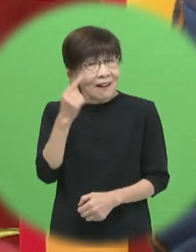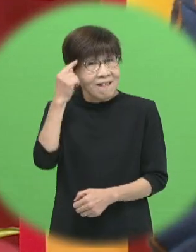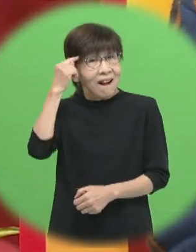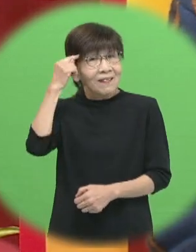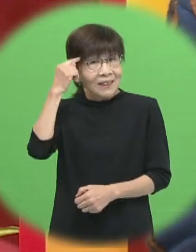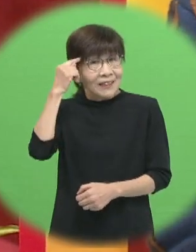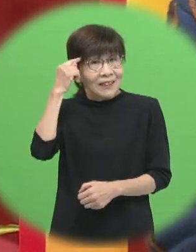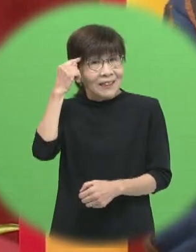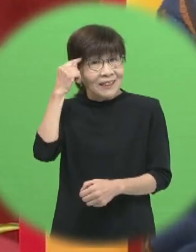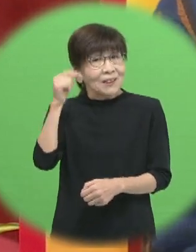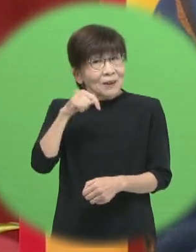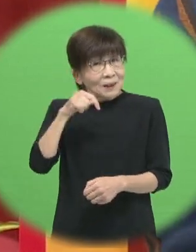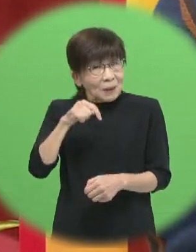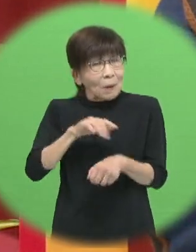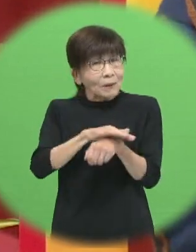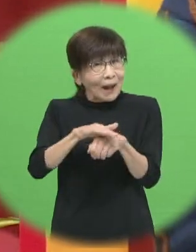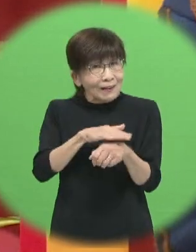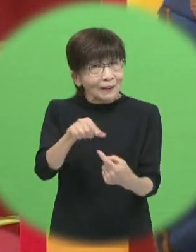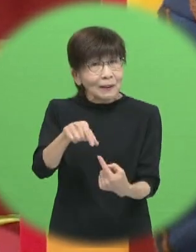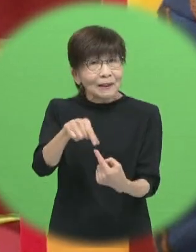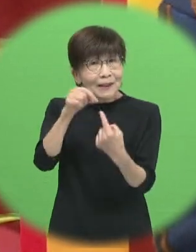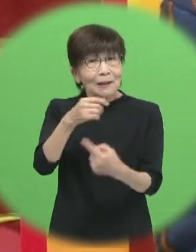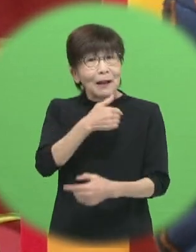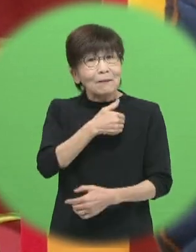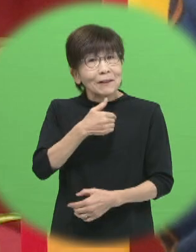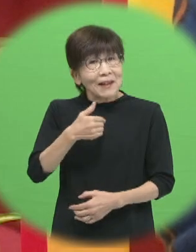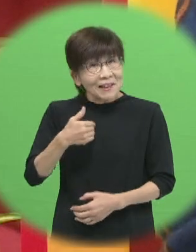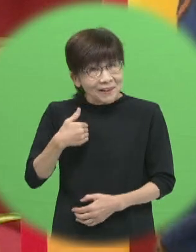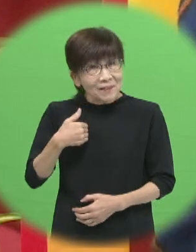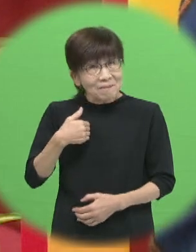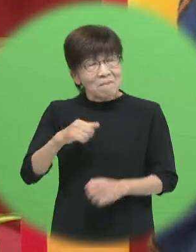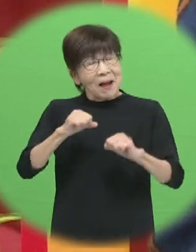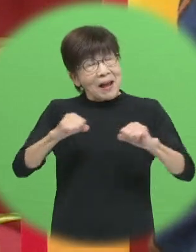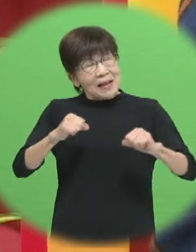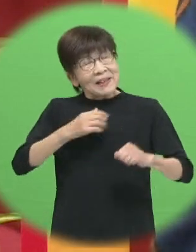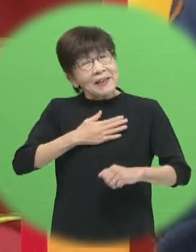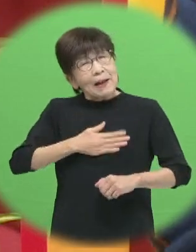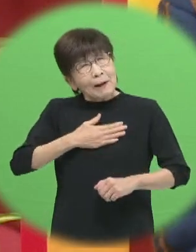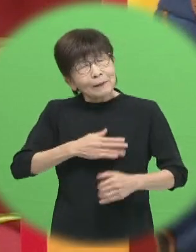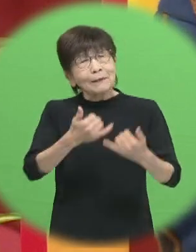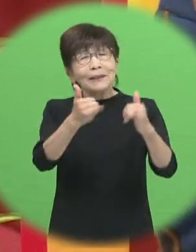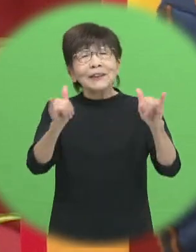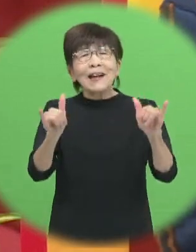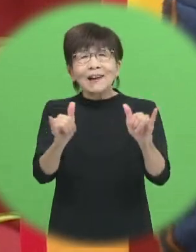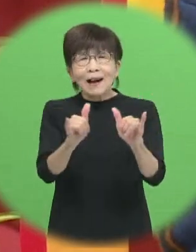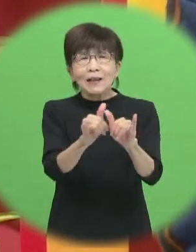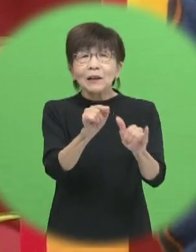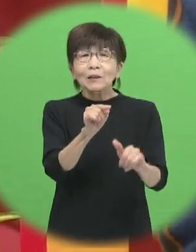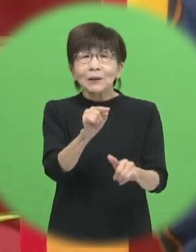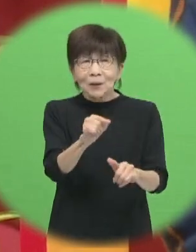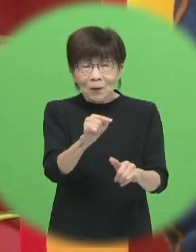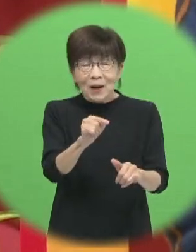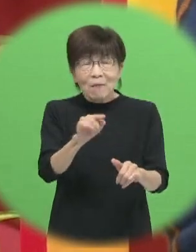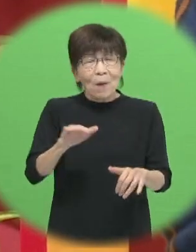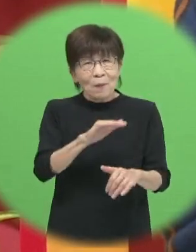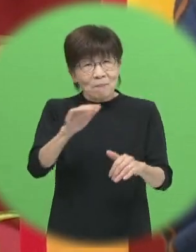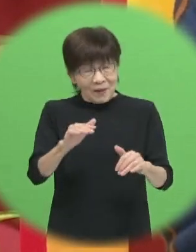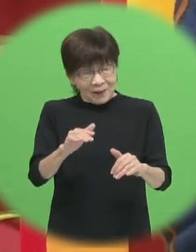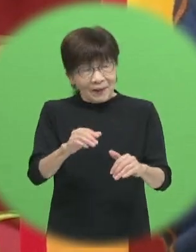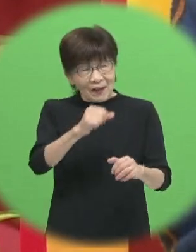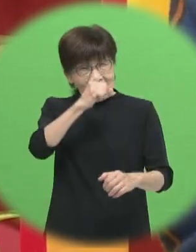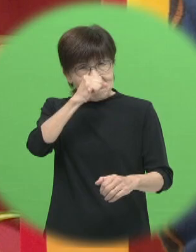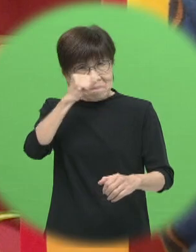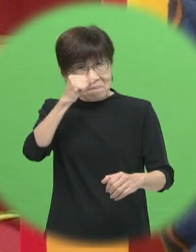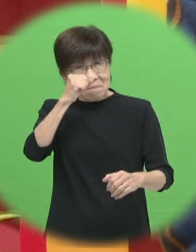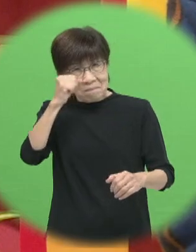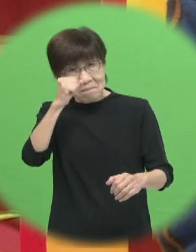を大事にして、うん、それを選択できるような生きやすい社会をやっぱこう作り上げていく必